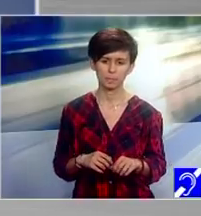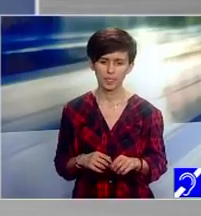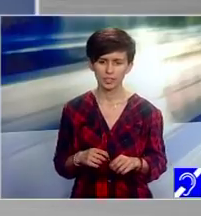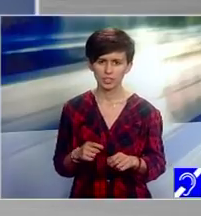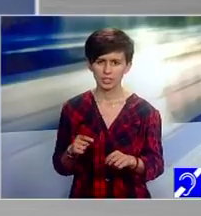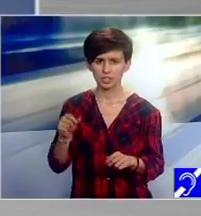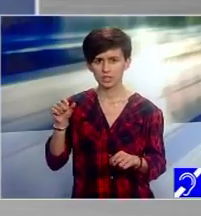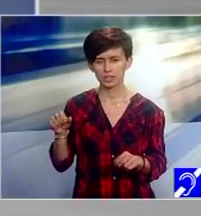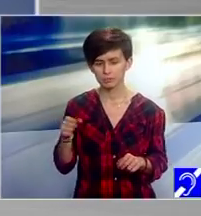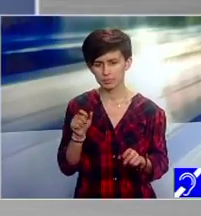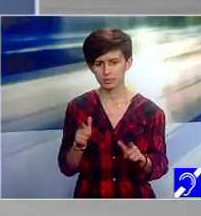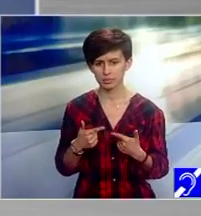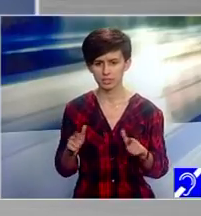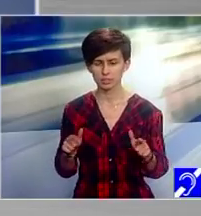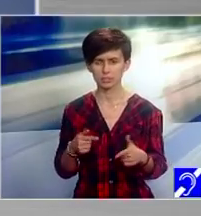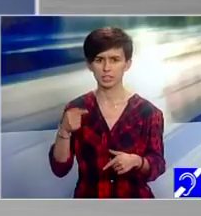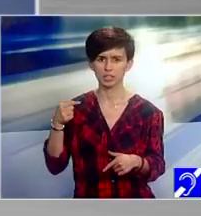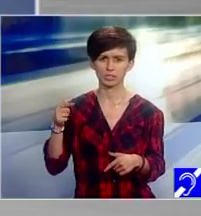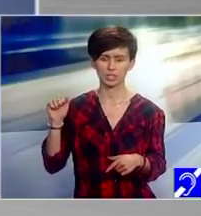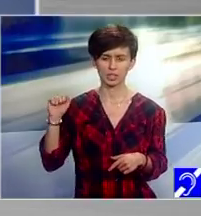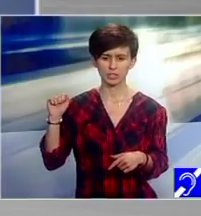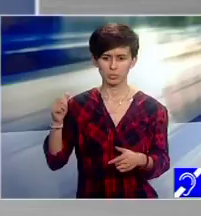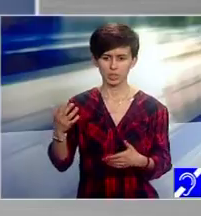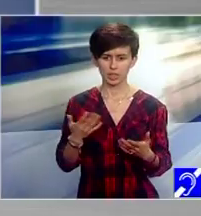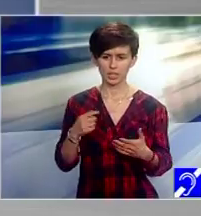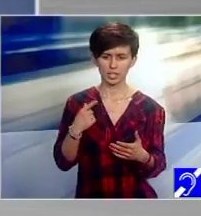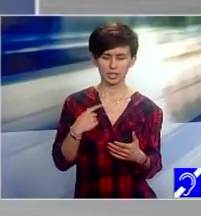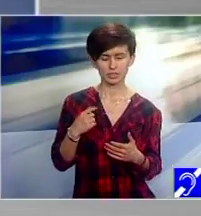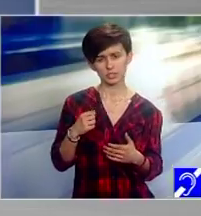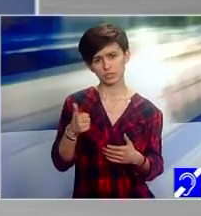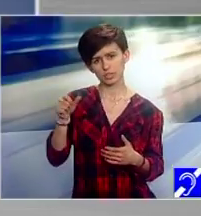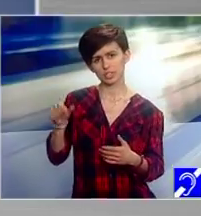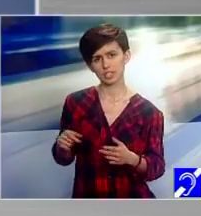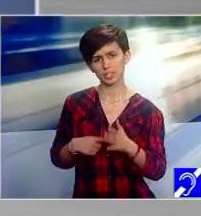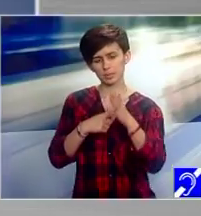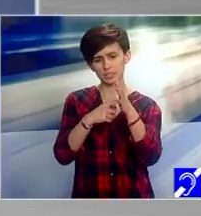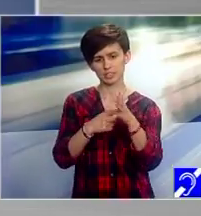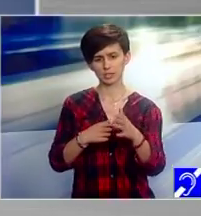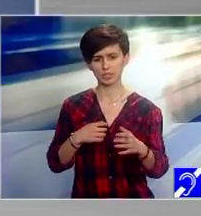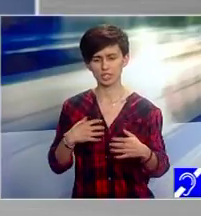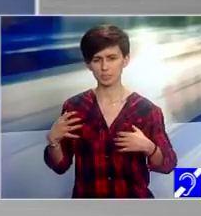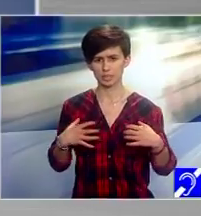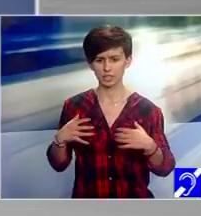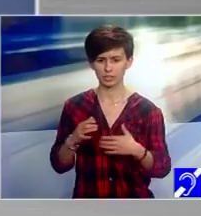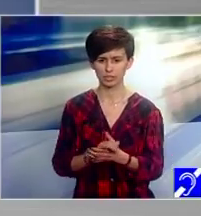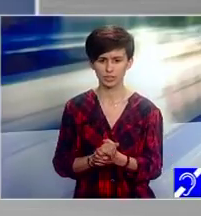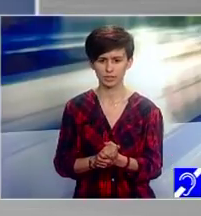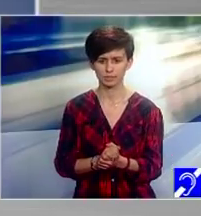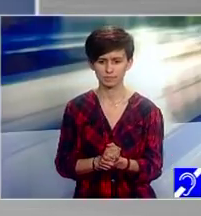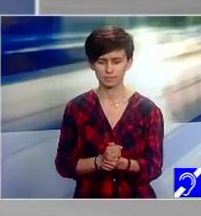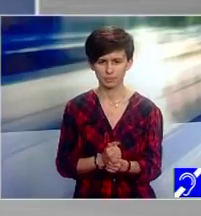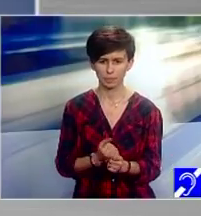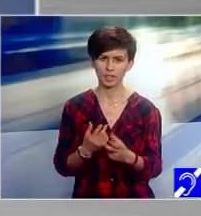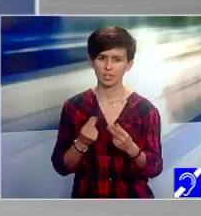interpretul de muzică populară Grigore Sâmboan, care este și unul dintre prezentatorii spectacolului. Așadar,